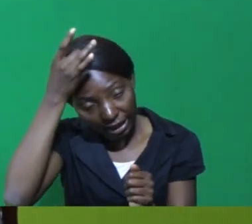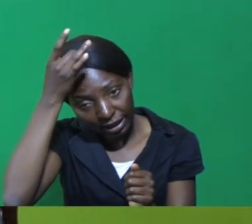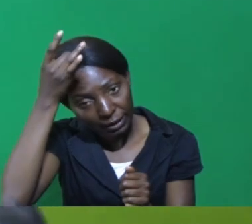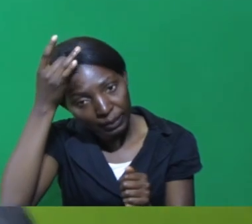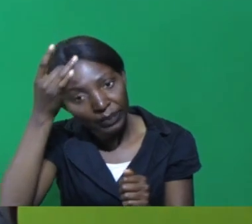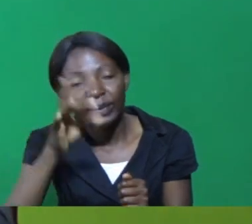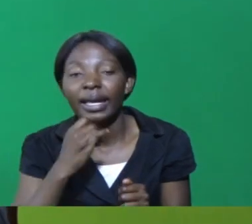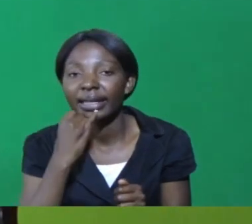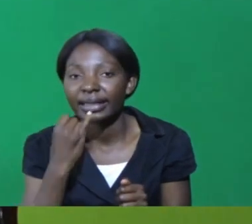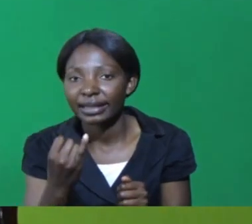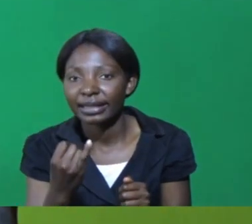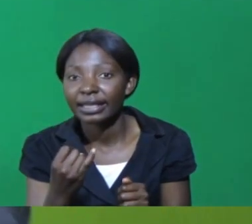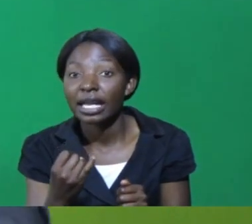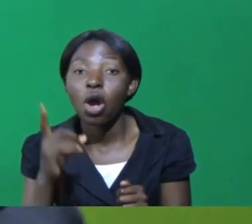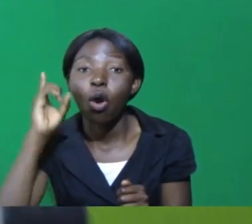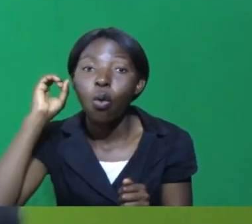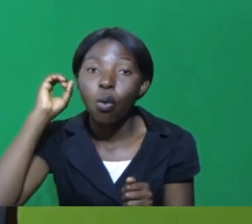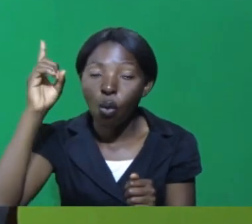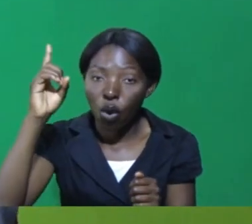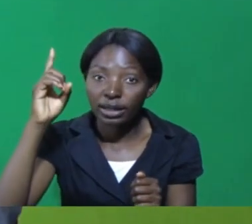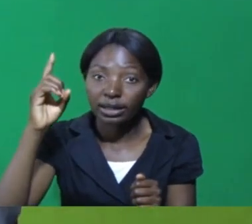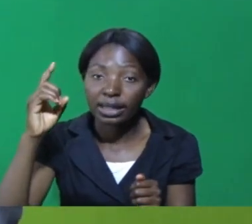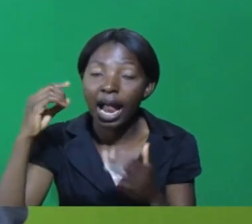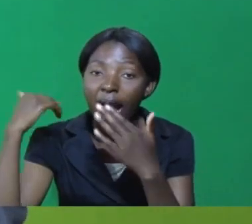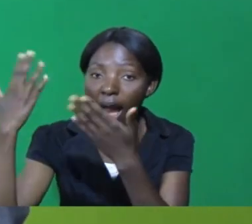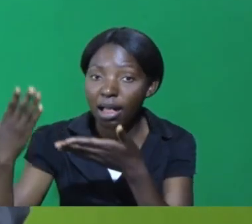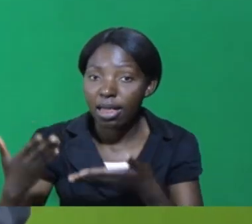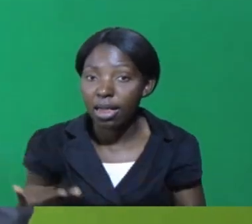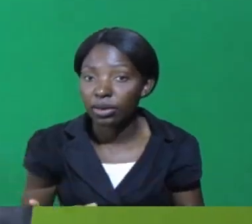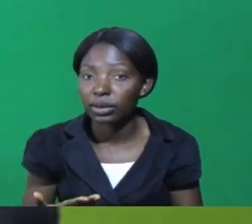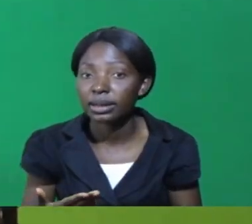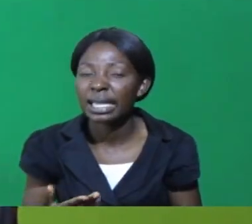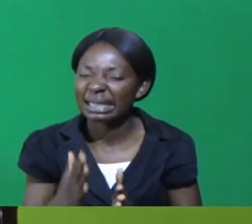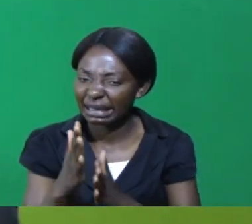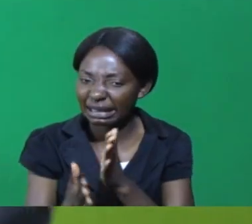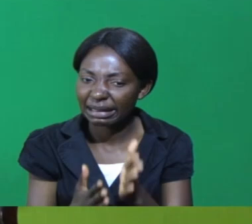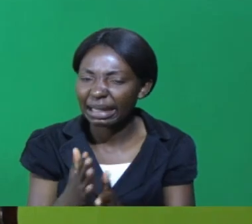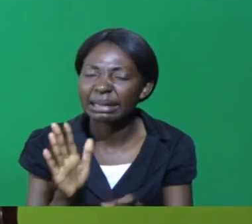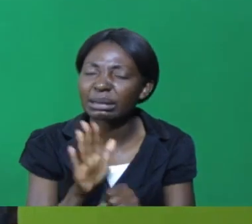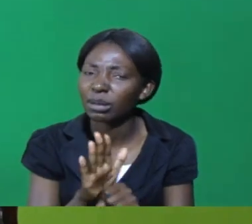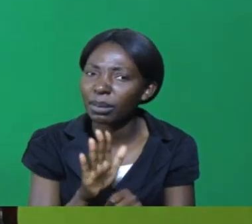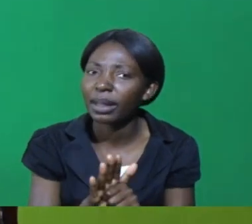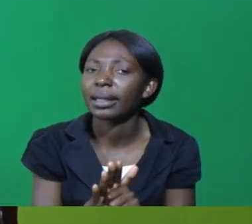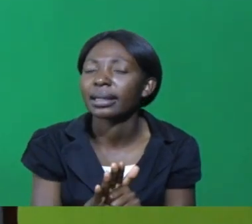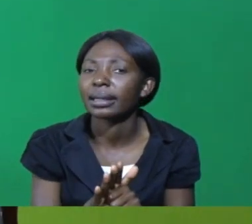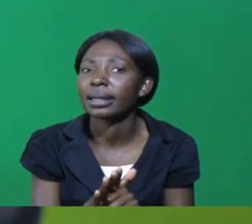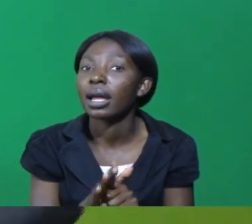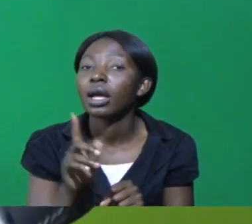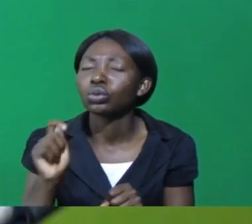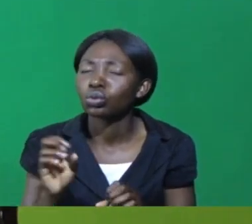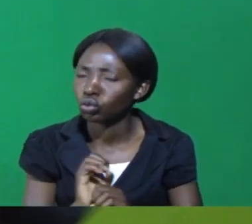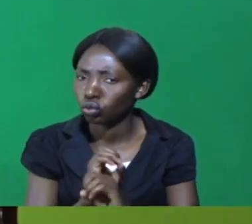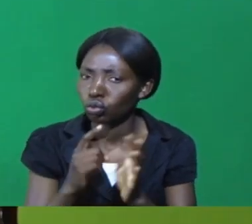namufundisi. Yes. Ndeyekuti Mwari vanotendera minongedzo yakawanda